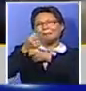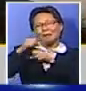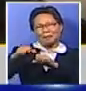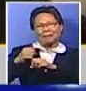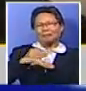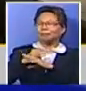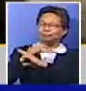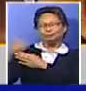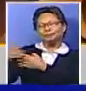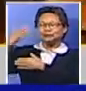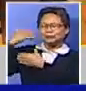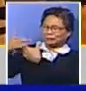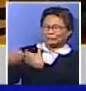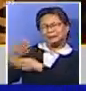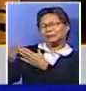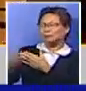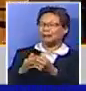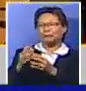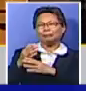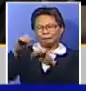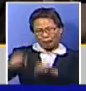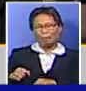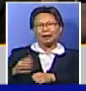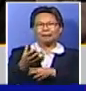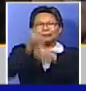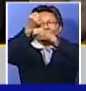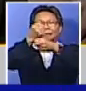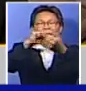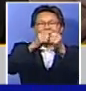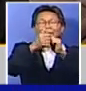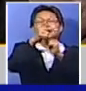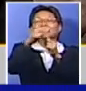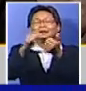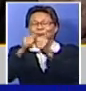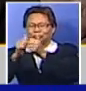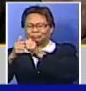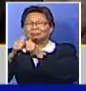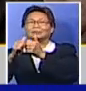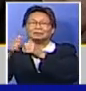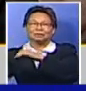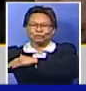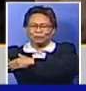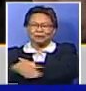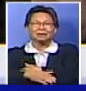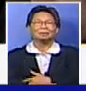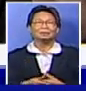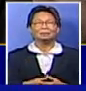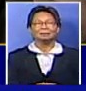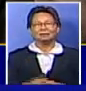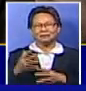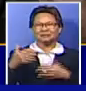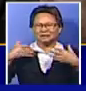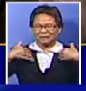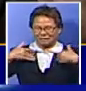negara di KL 2017 kelak setiap atlet ada kejeraan kalau nak pulh 100%